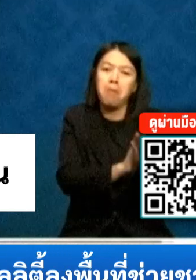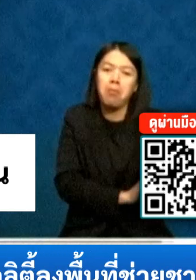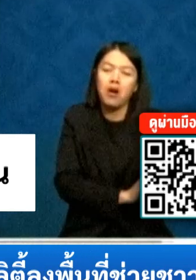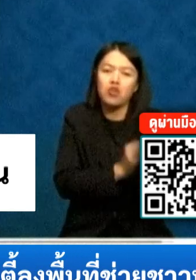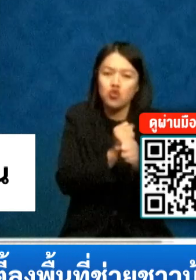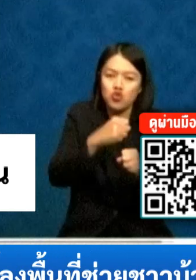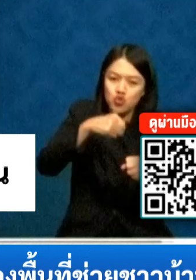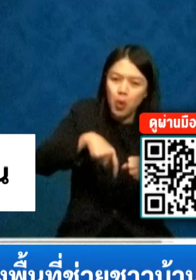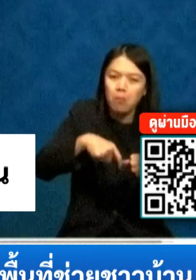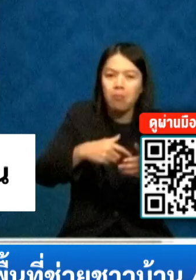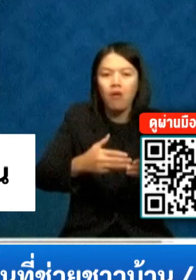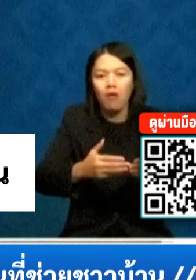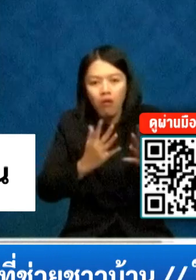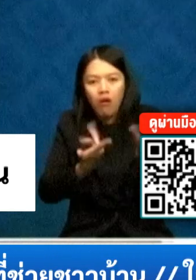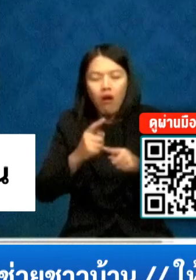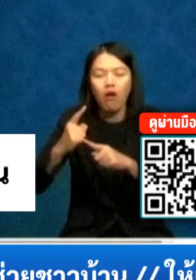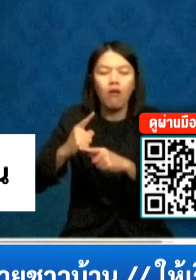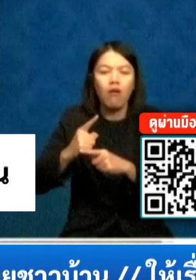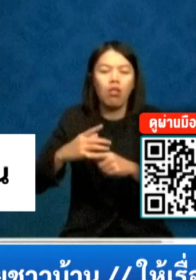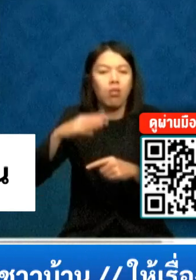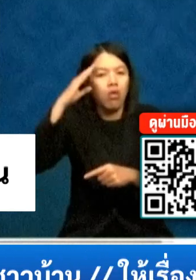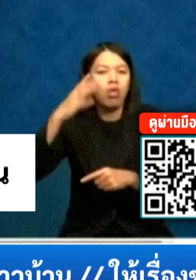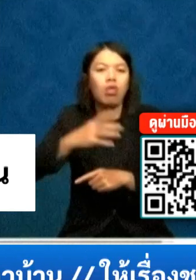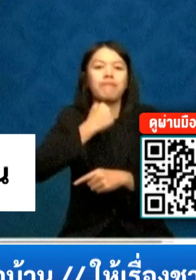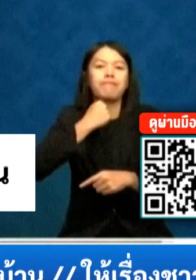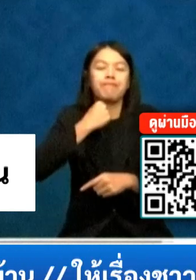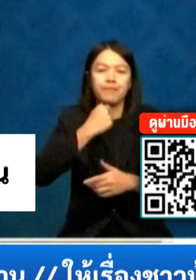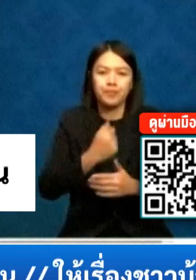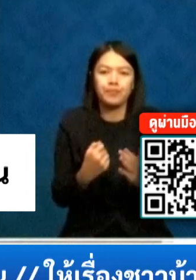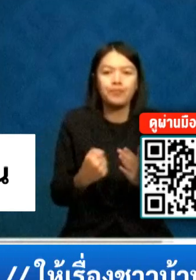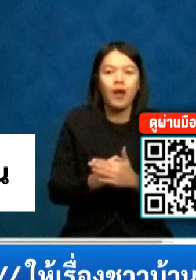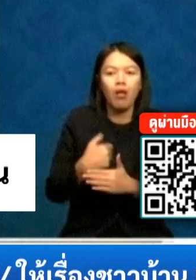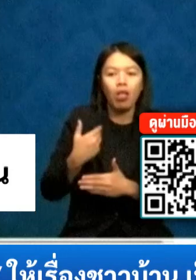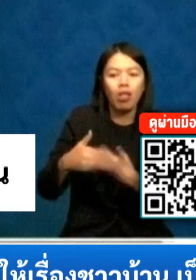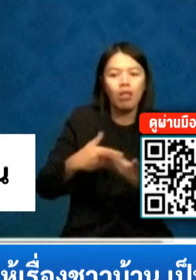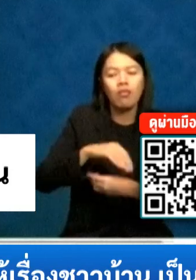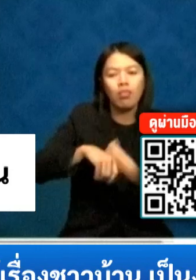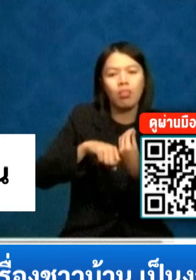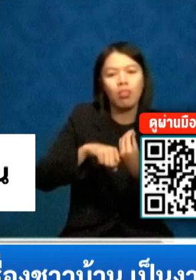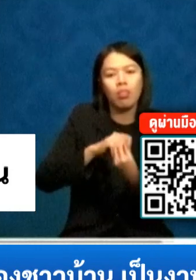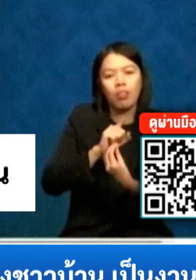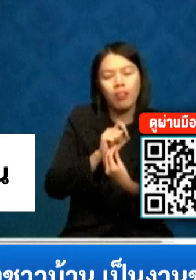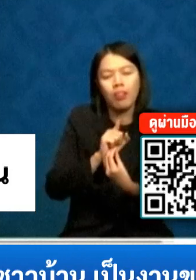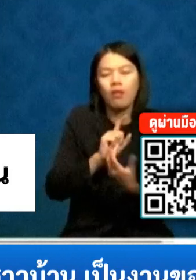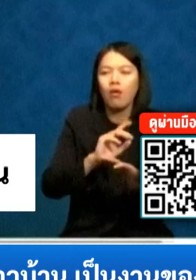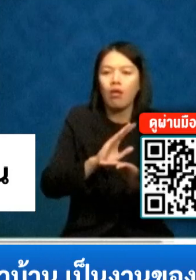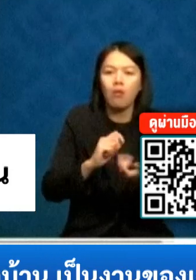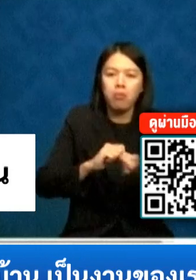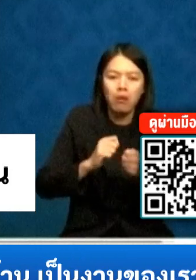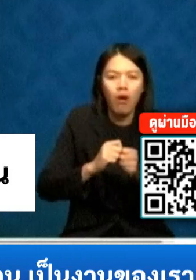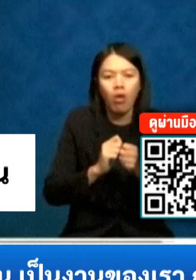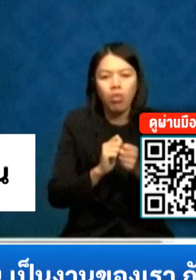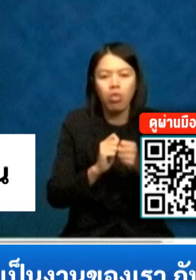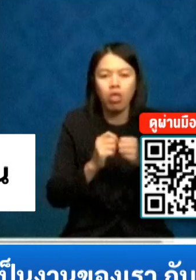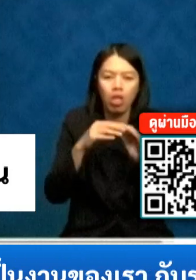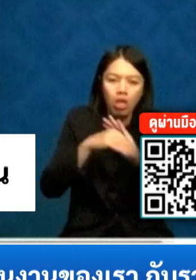างแต่ด่วนปฏิวัติซะก่อนพอหลังจากปฏิวัติมาท่านประธานครับเศรษฐกิจภายในประเทศมันก็มีปัญหาก